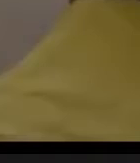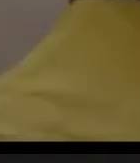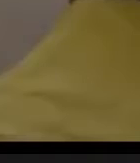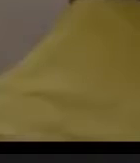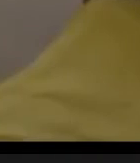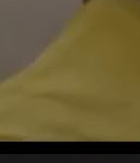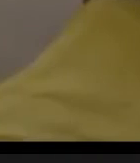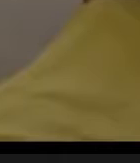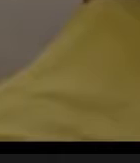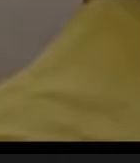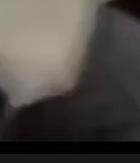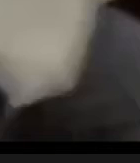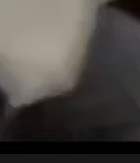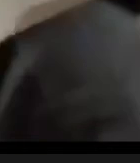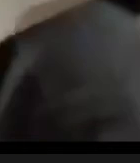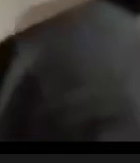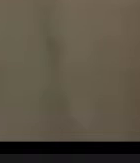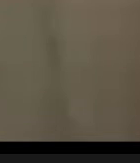pergi.